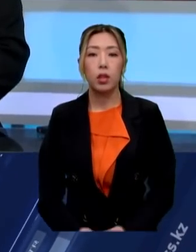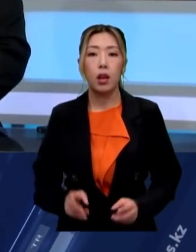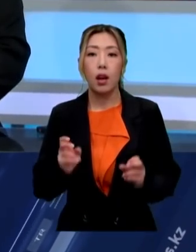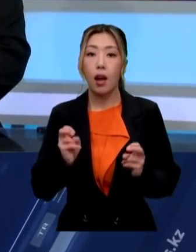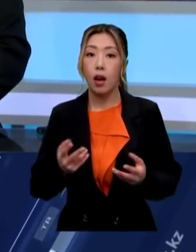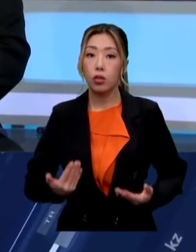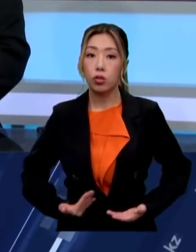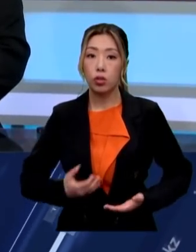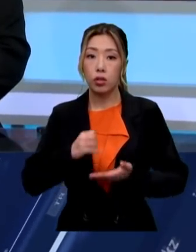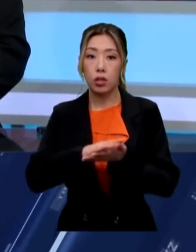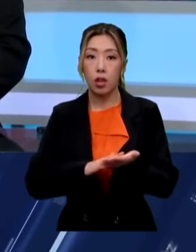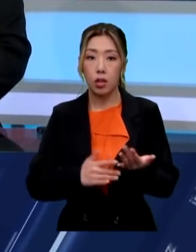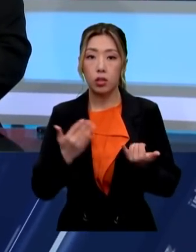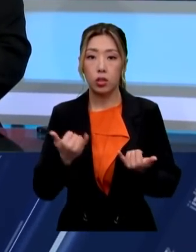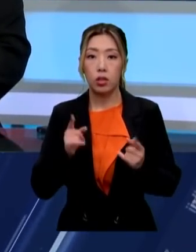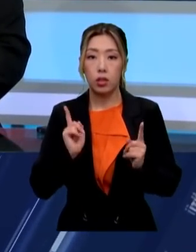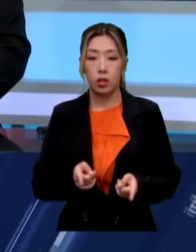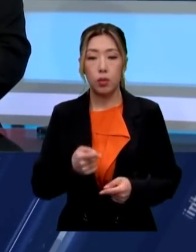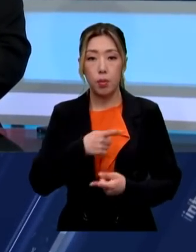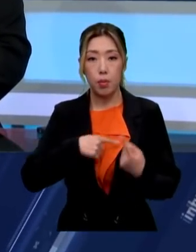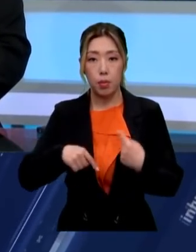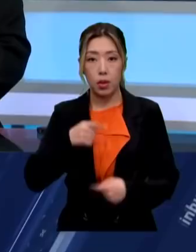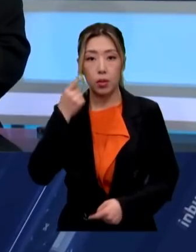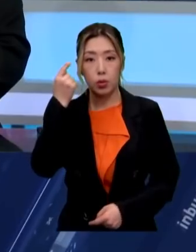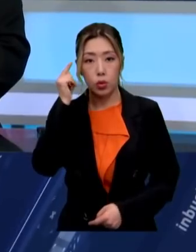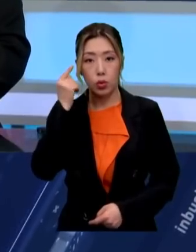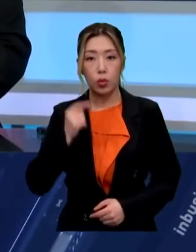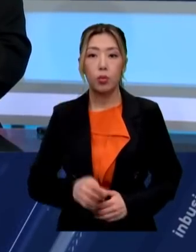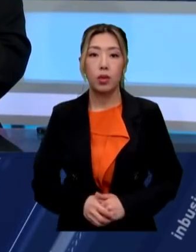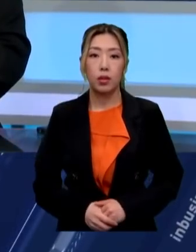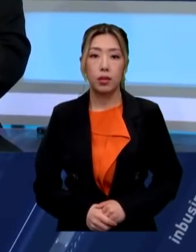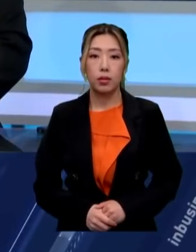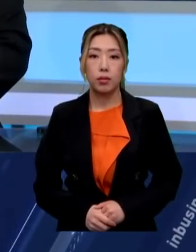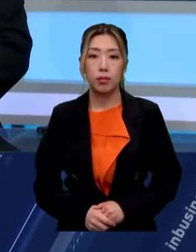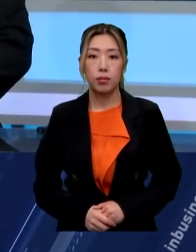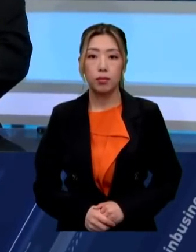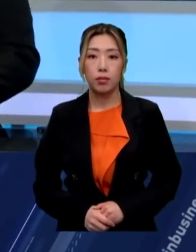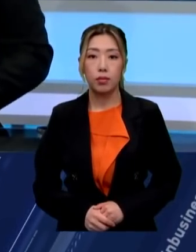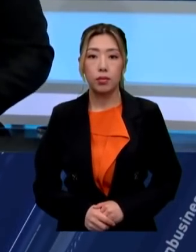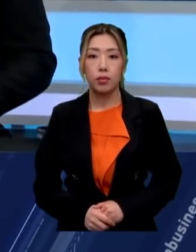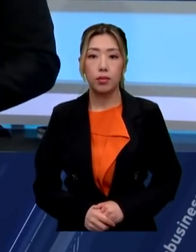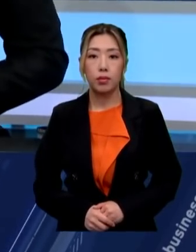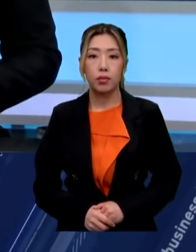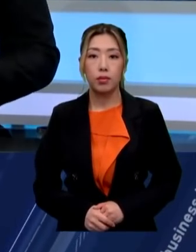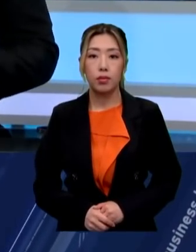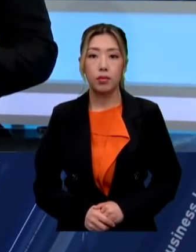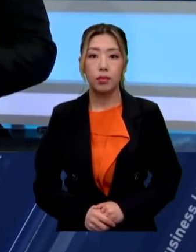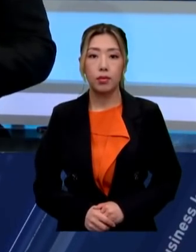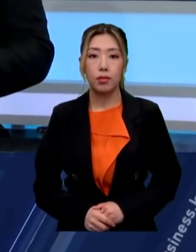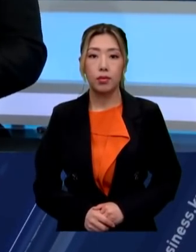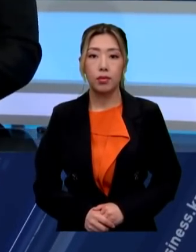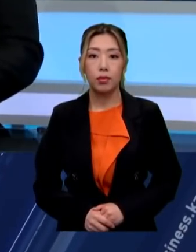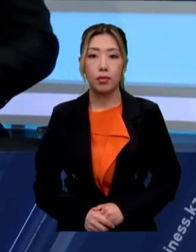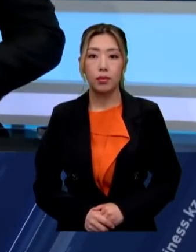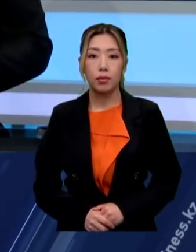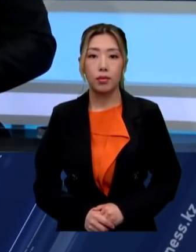я думаю, задумались сегодня и мы, Руслан. Вадим, как... да, здесь немного философии такой в вашем эфире сегодня. Да, да, ну